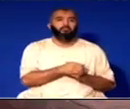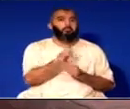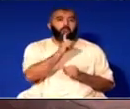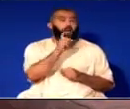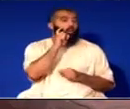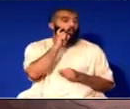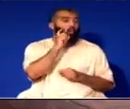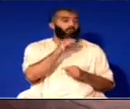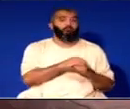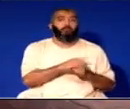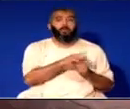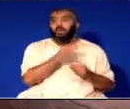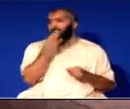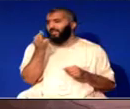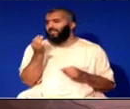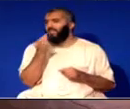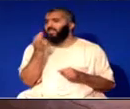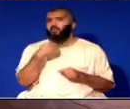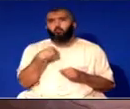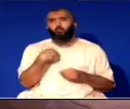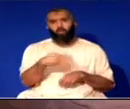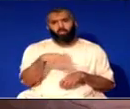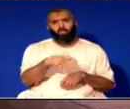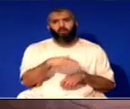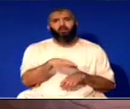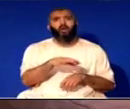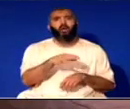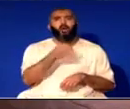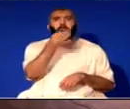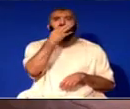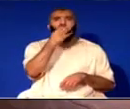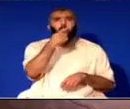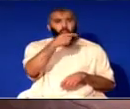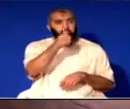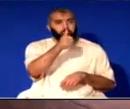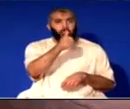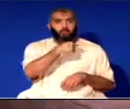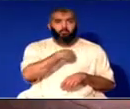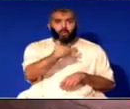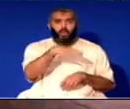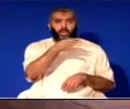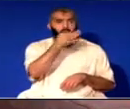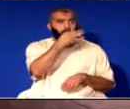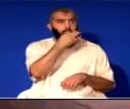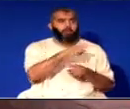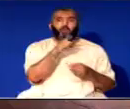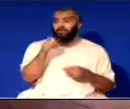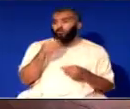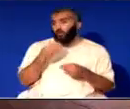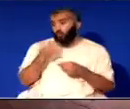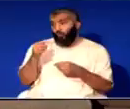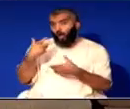أنا جربت الدواء الفلاني وجربت كذا، وجاري جربه كذا إلى آخره، فإذا اشتريت هذا الدواء الفلاني